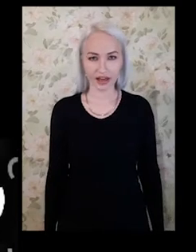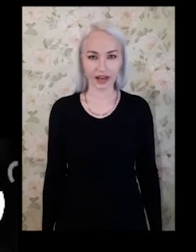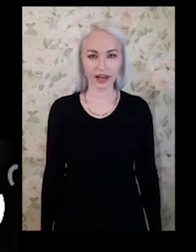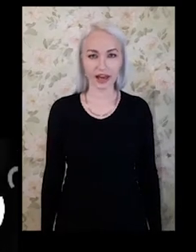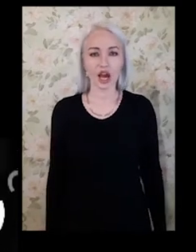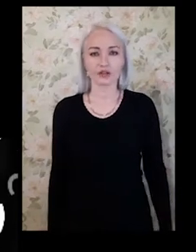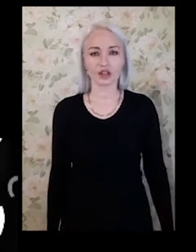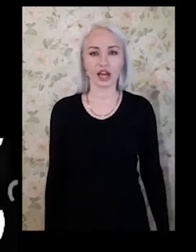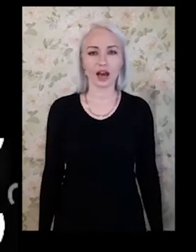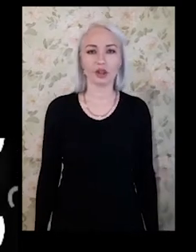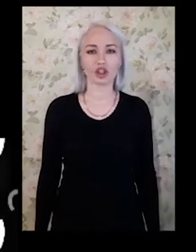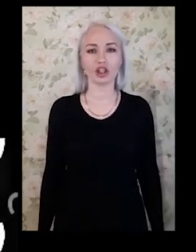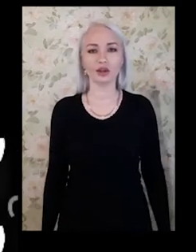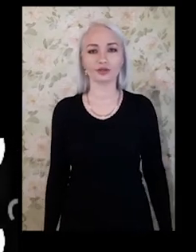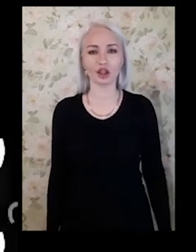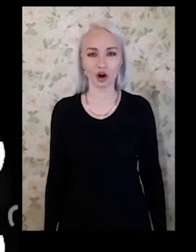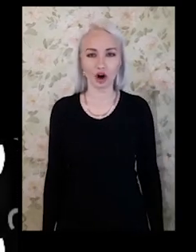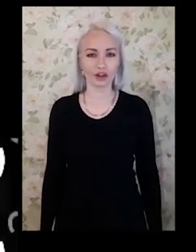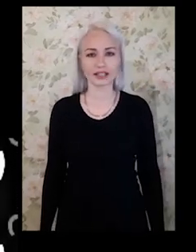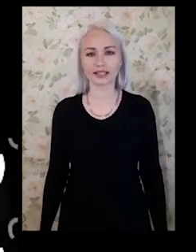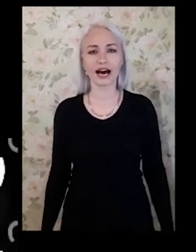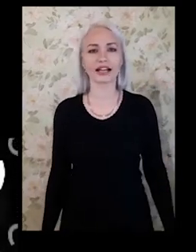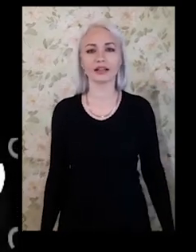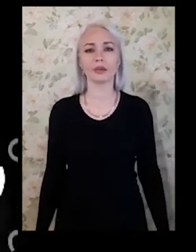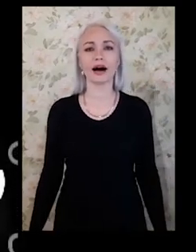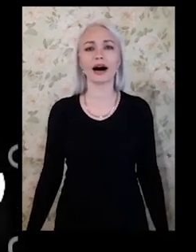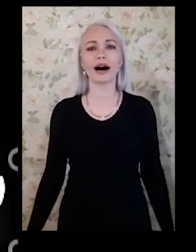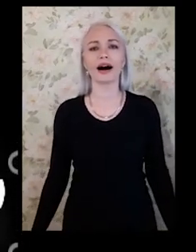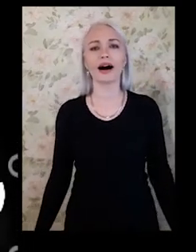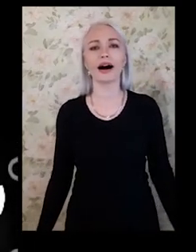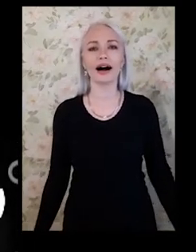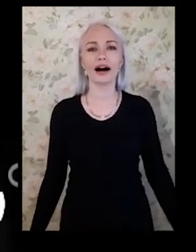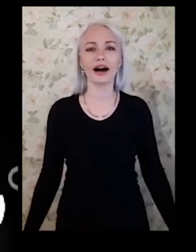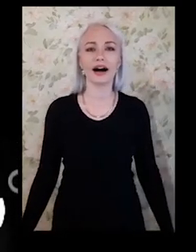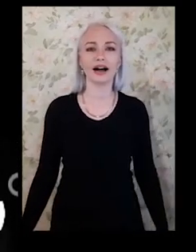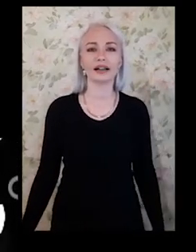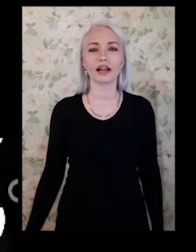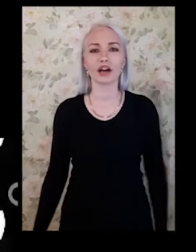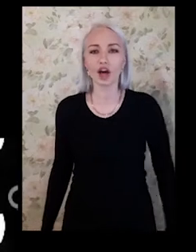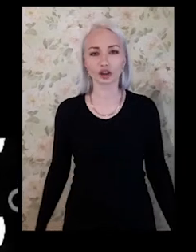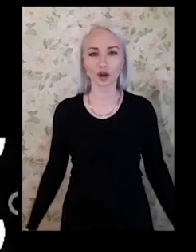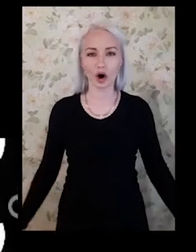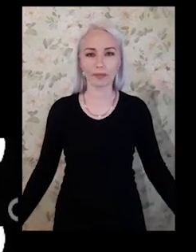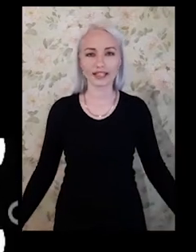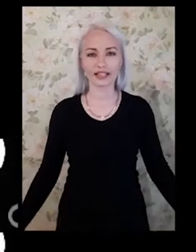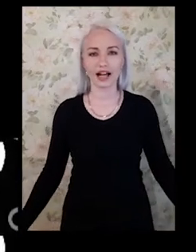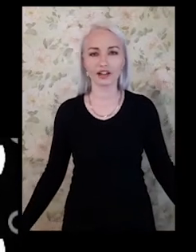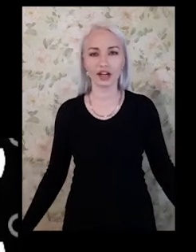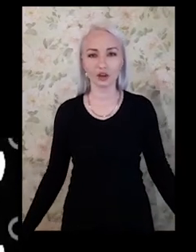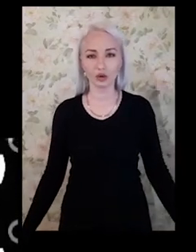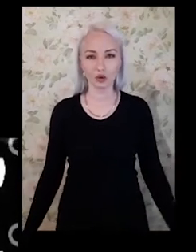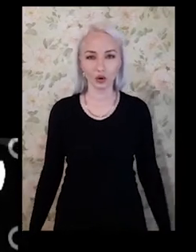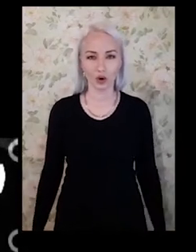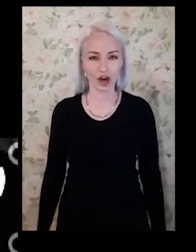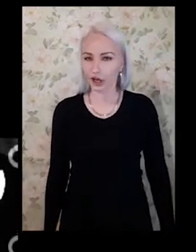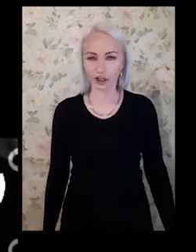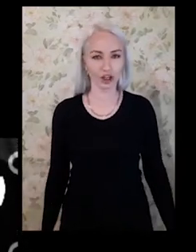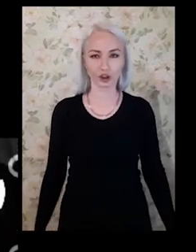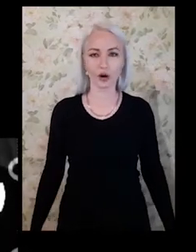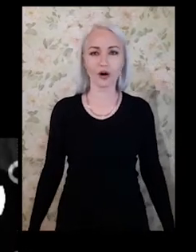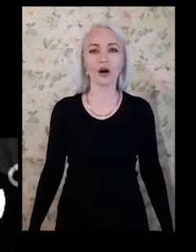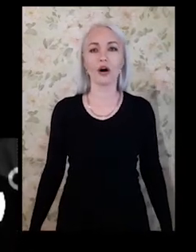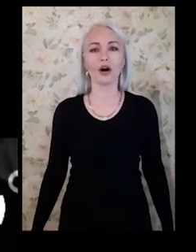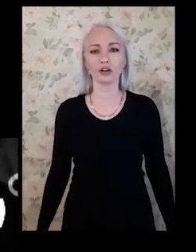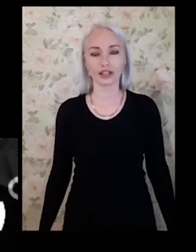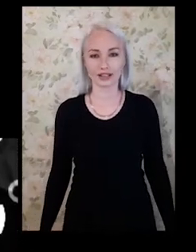войне. Все пришли в кино и старый мал. Кто познал войну и